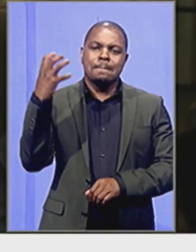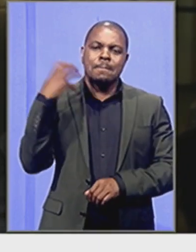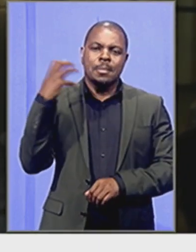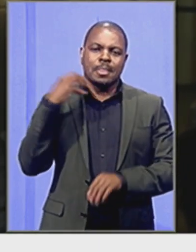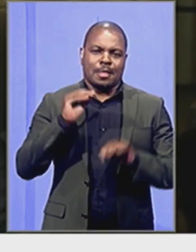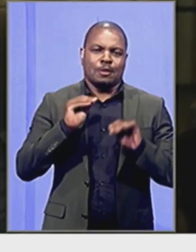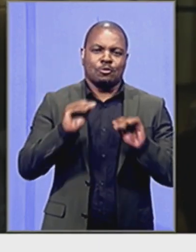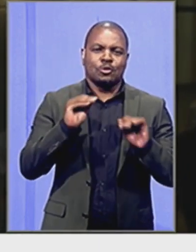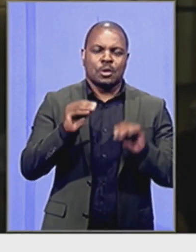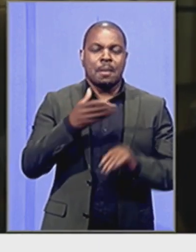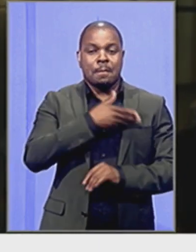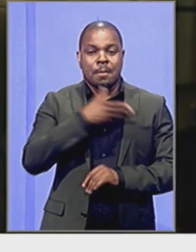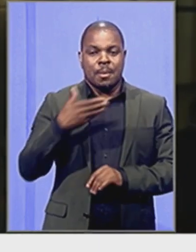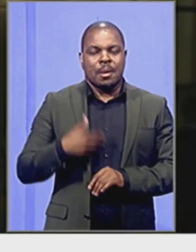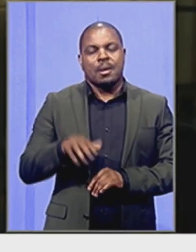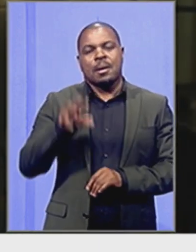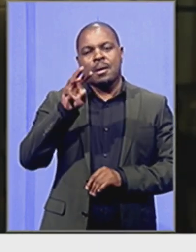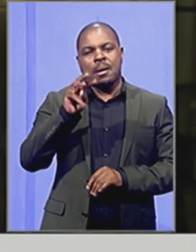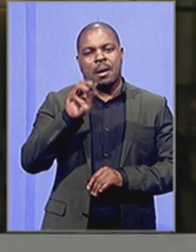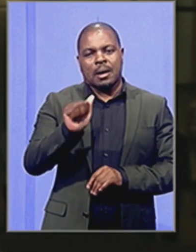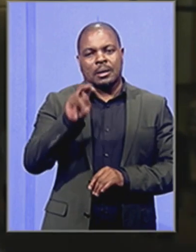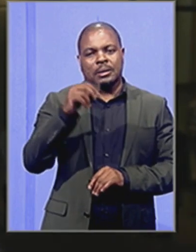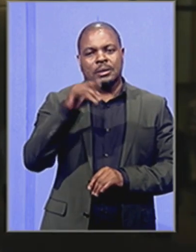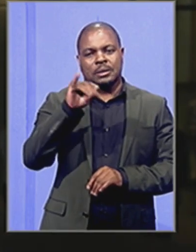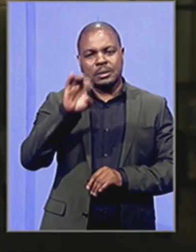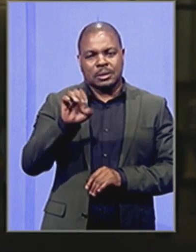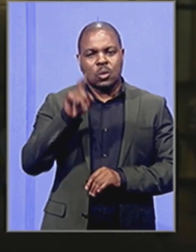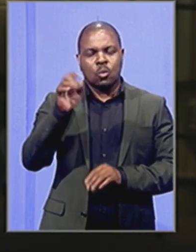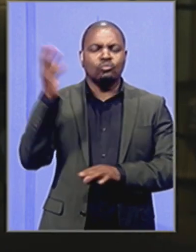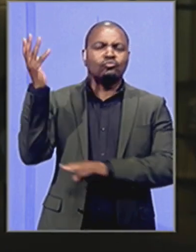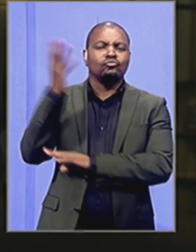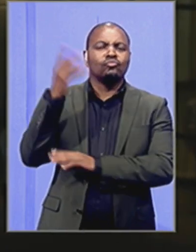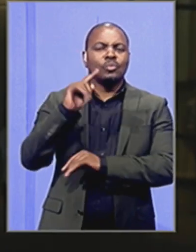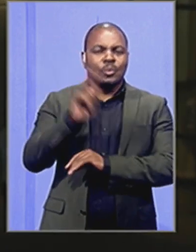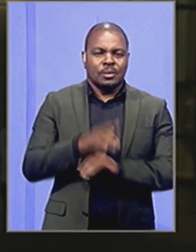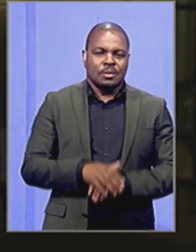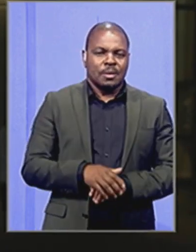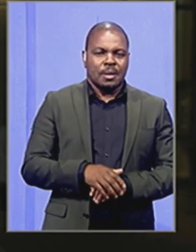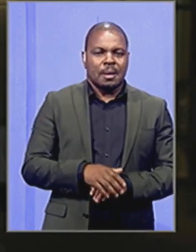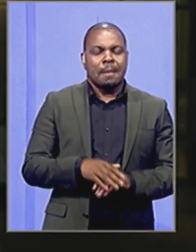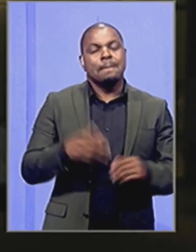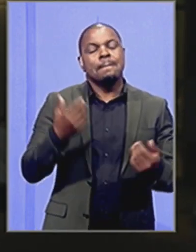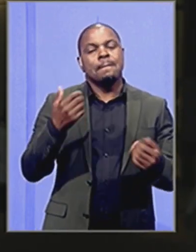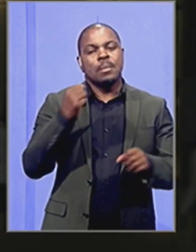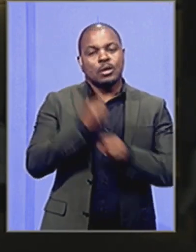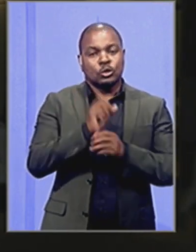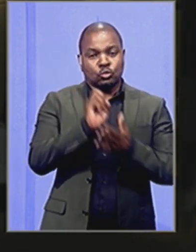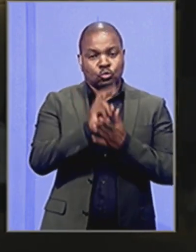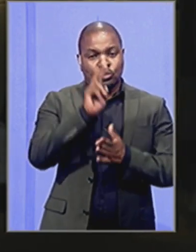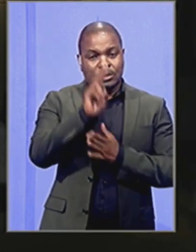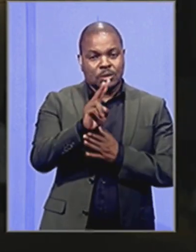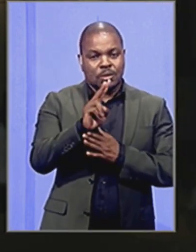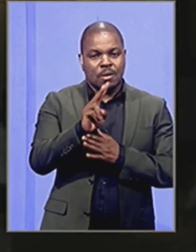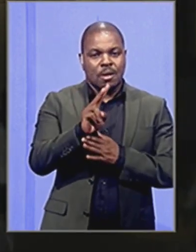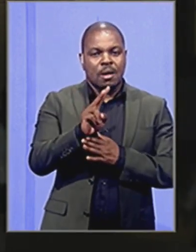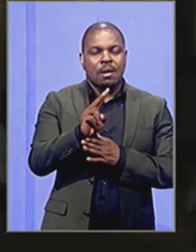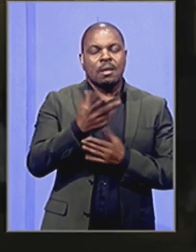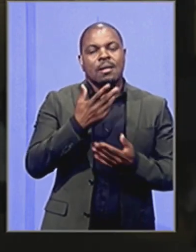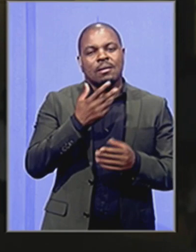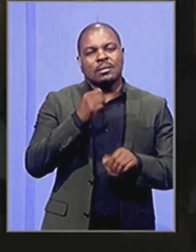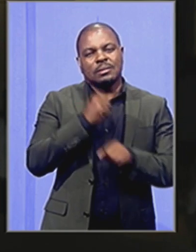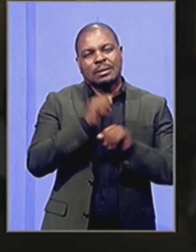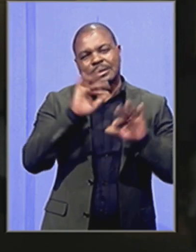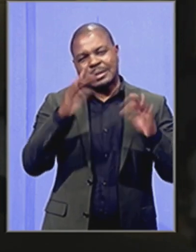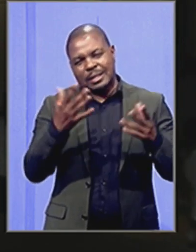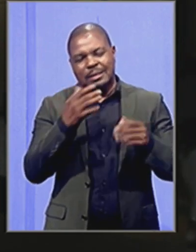Education me enji motšhega a bolela ka di matric results tša bana ba bangwe leng ba ngwala form 5 kapa standard 10